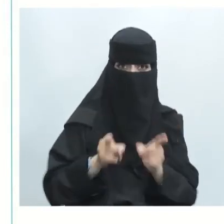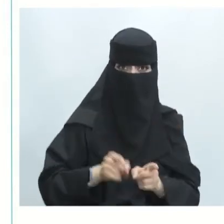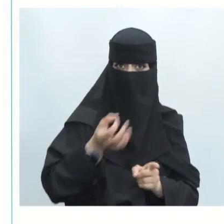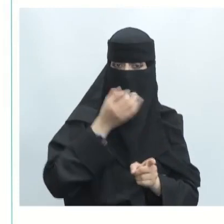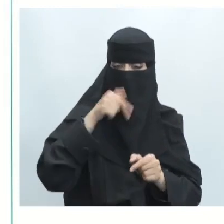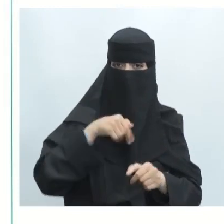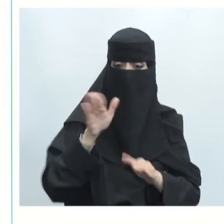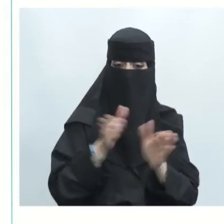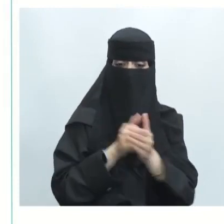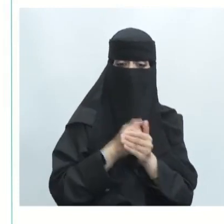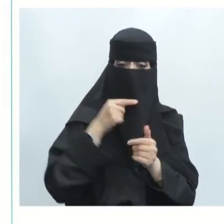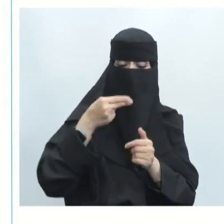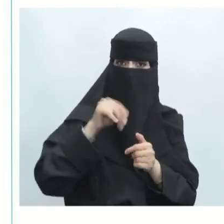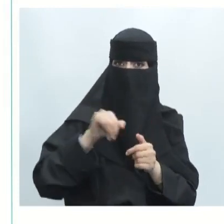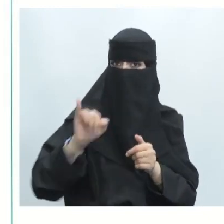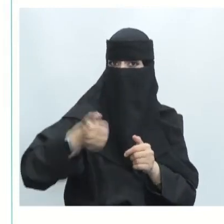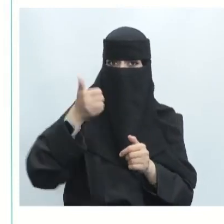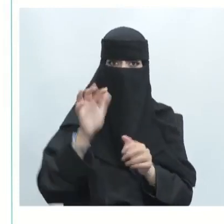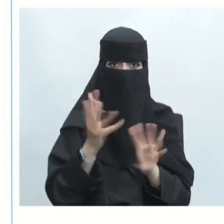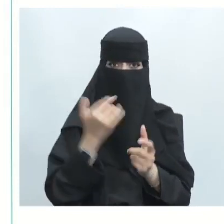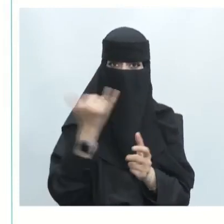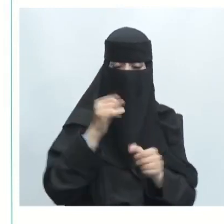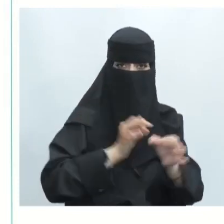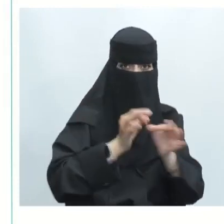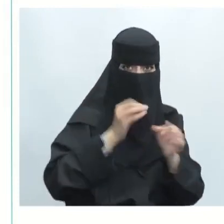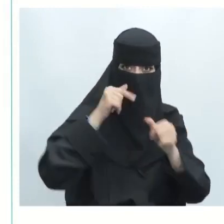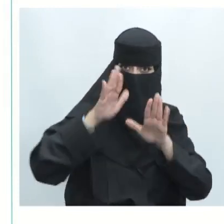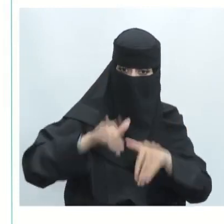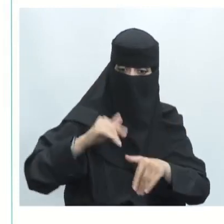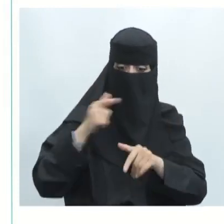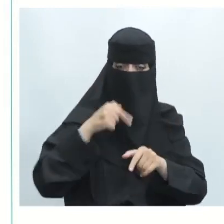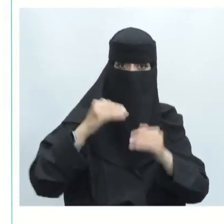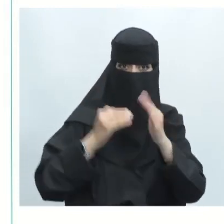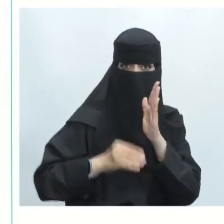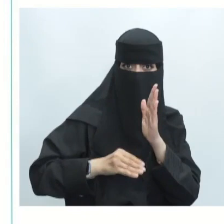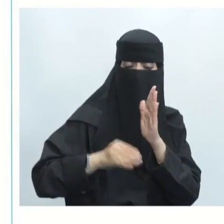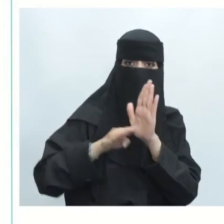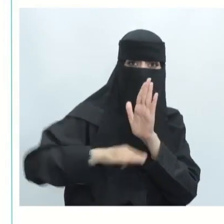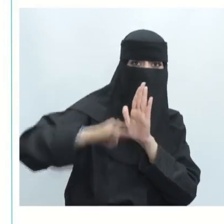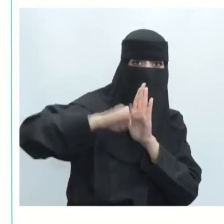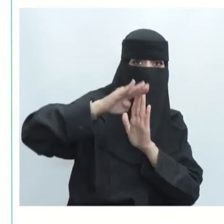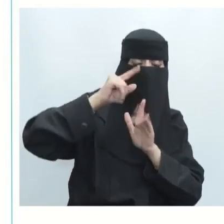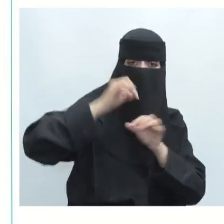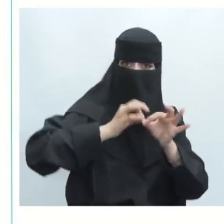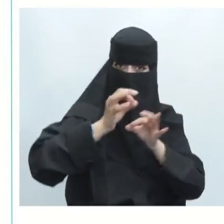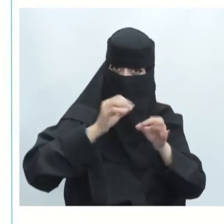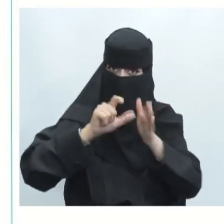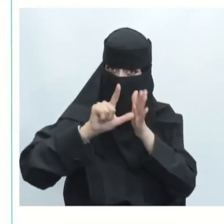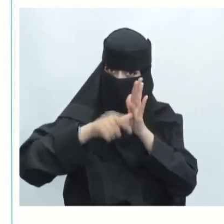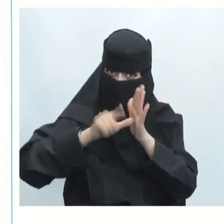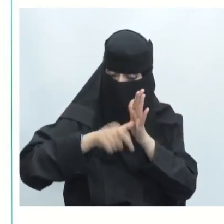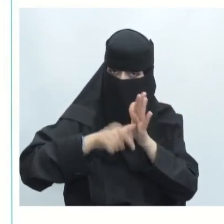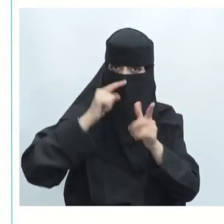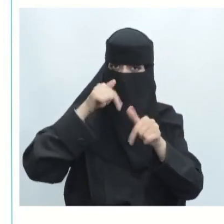اليوم تحدثنا عن اهميه التخطيط ذكرنا ايضا من خلال مستويات التخطيط هناك تخطيط